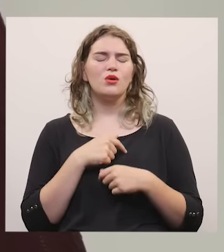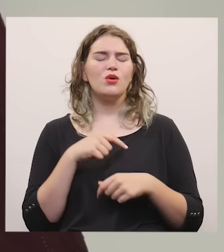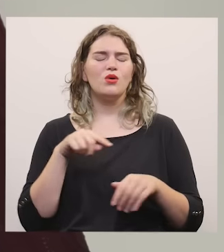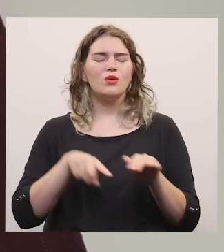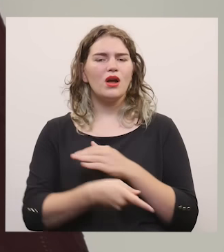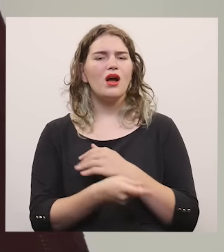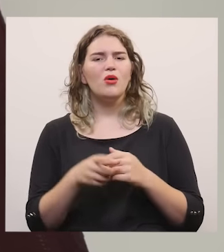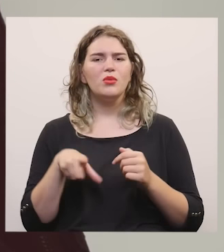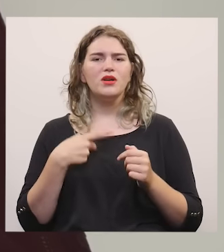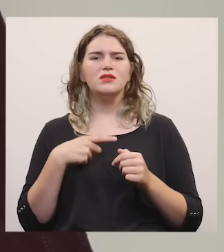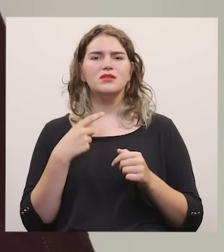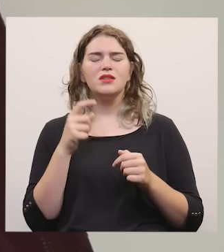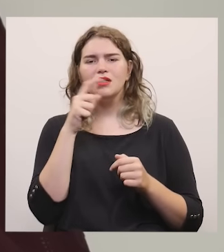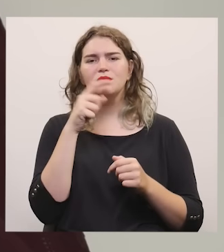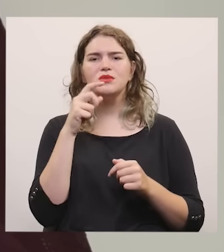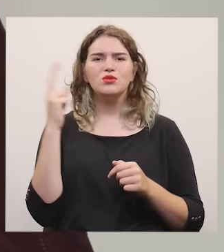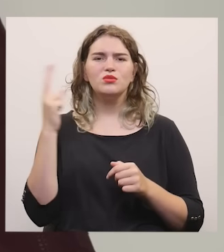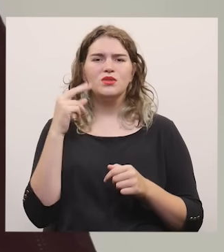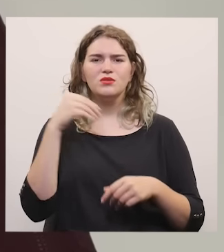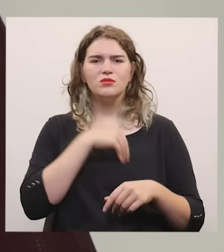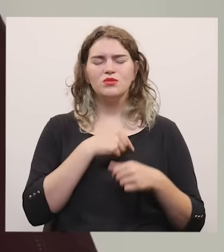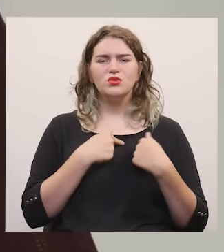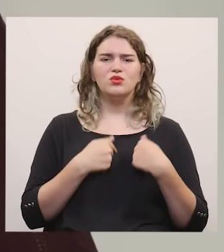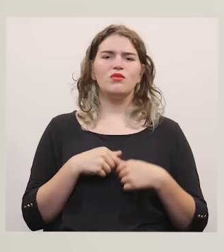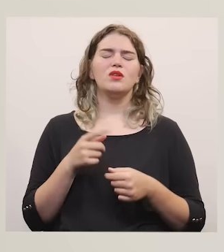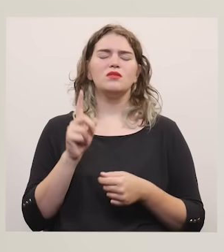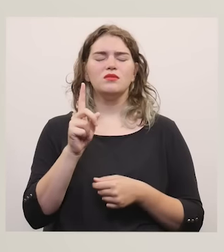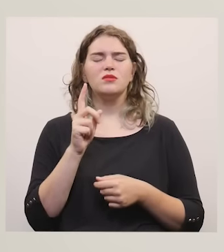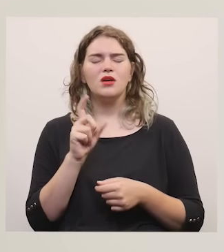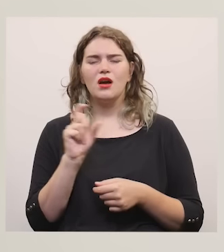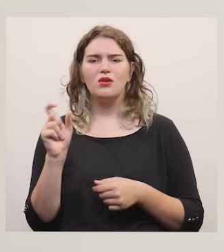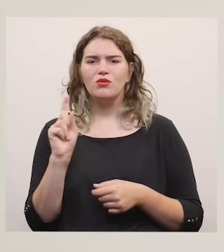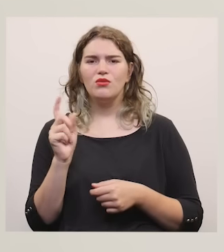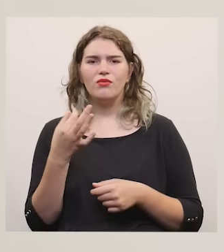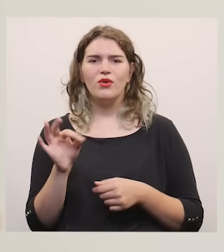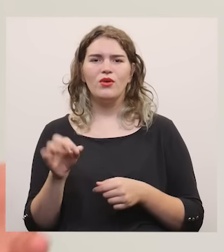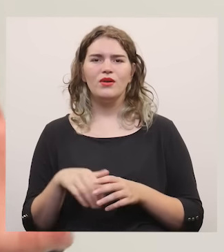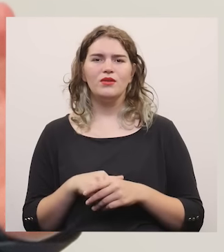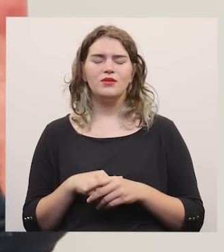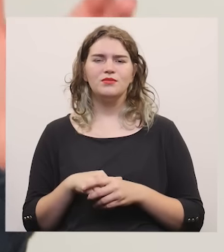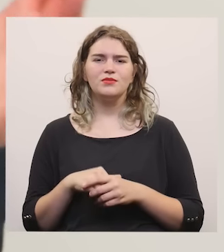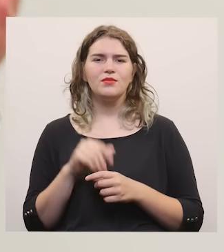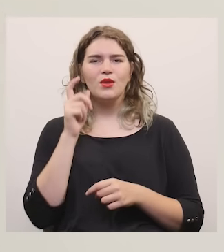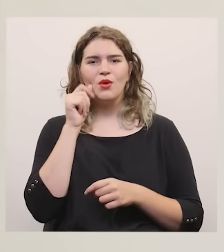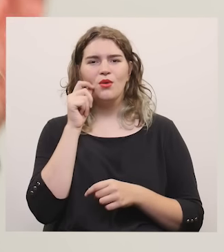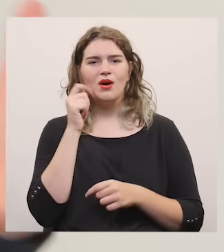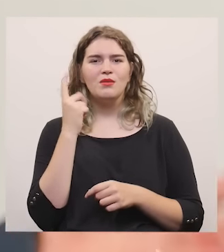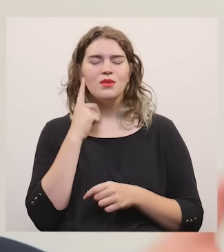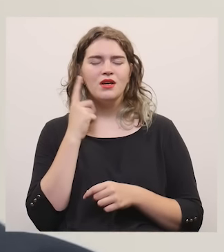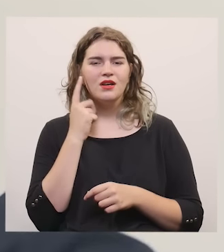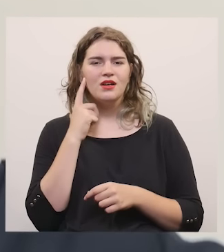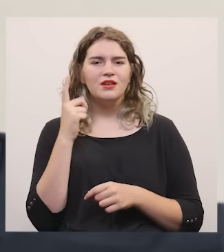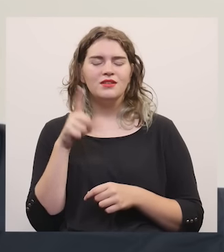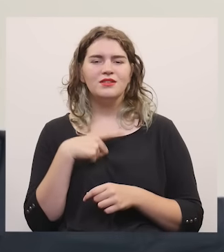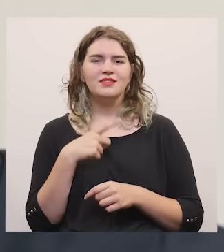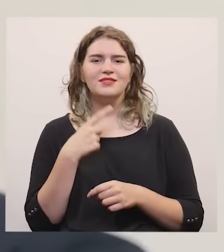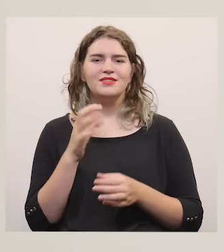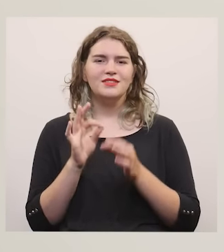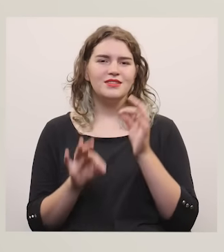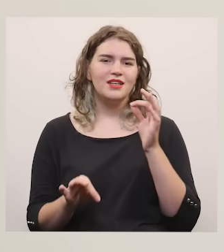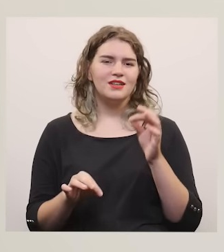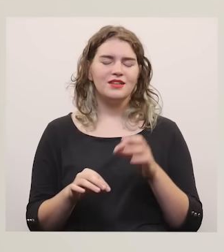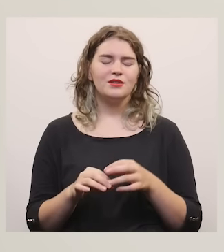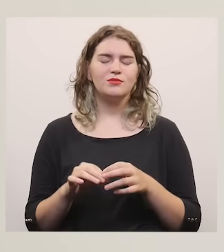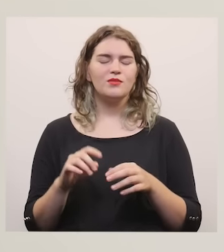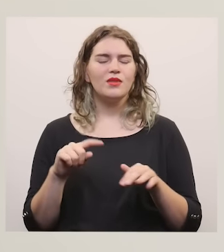golul acela și lipsa aceea este lipsa lui Dumnezeu în sufletul tău, pentru că tu nu lasă... Oameni buni, ascultați, planetă, ascultă, aici e